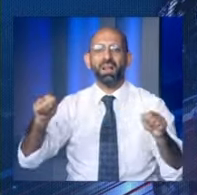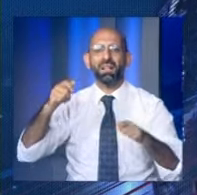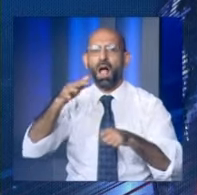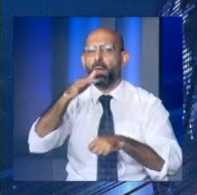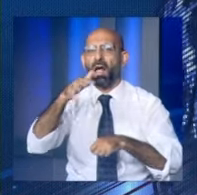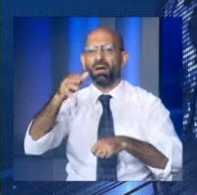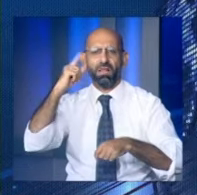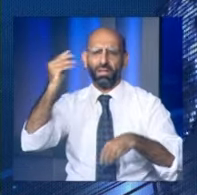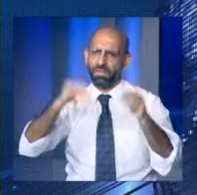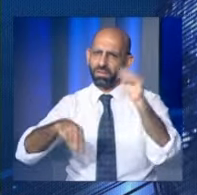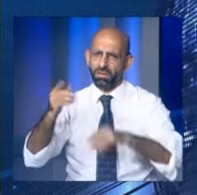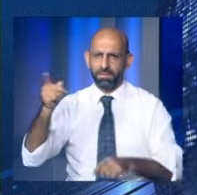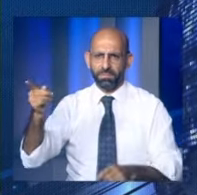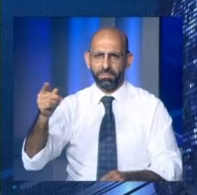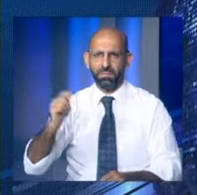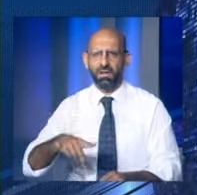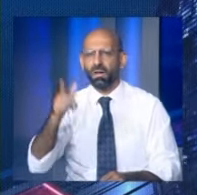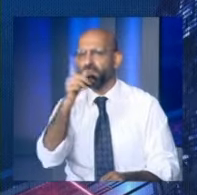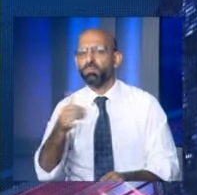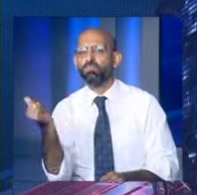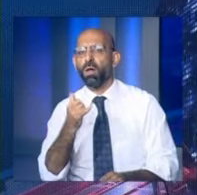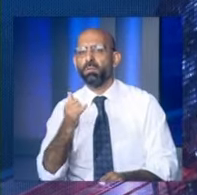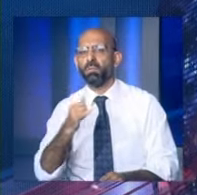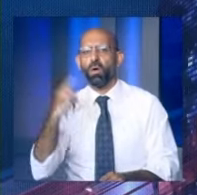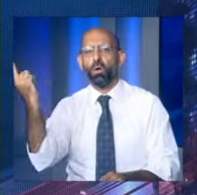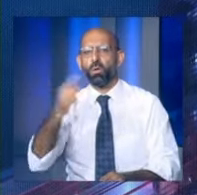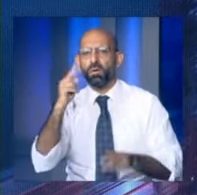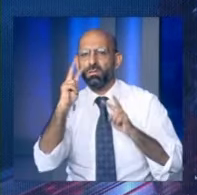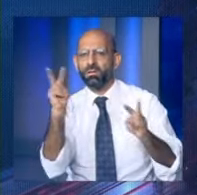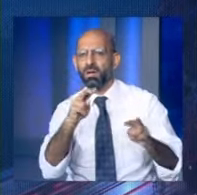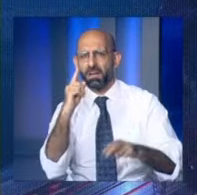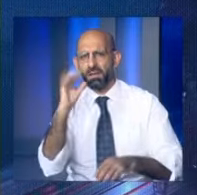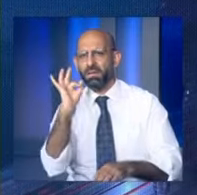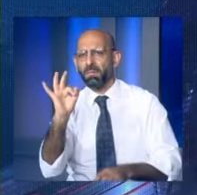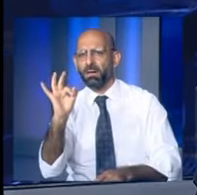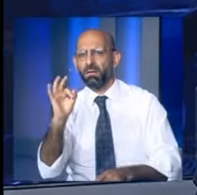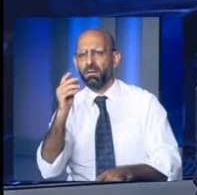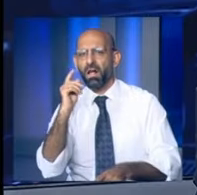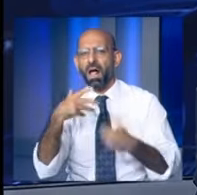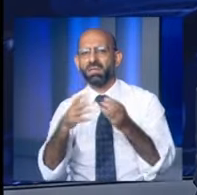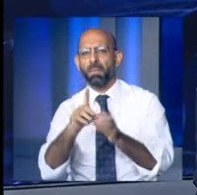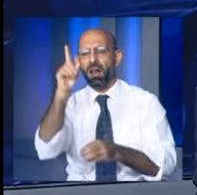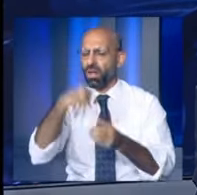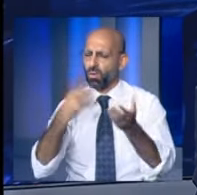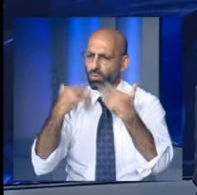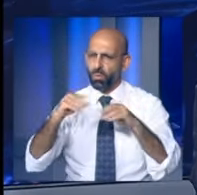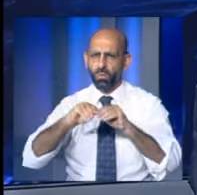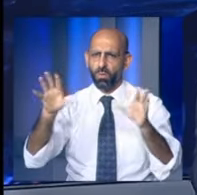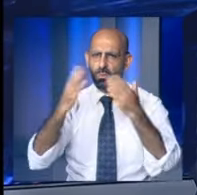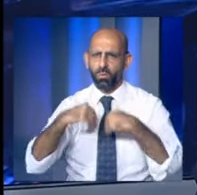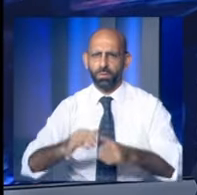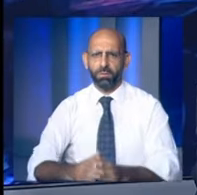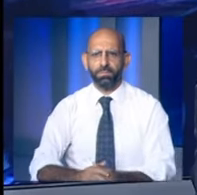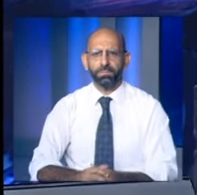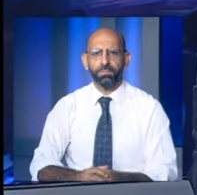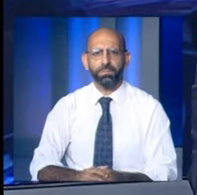جريدة الأخبار قد عنونت اليوم الآتي: ميقاتي لنواب المعارضة، الغرب يطلب إزالة تهديد حزب الله عبر